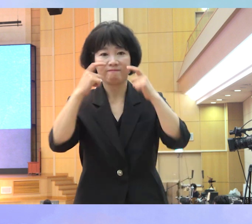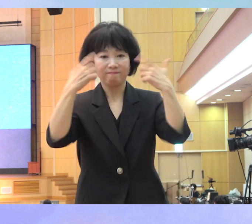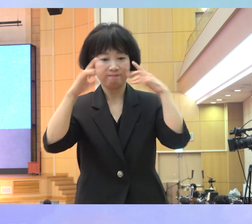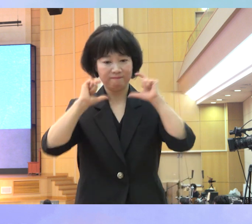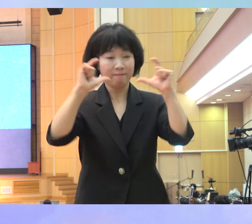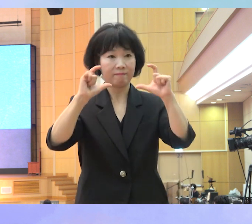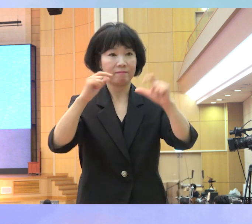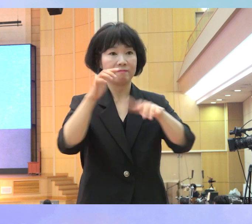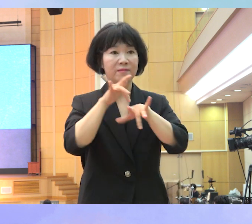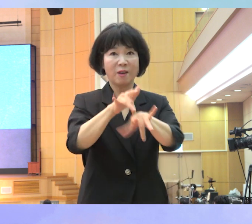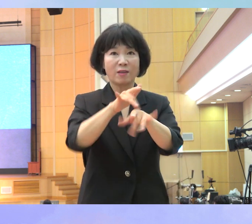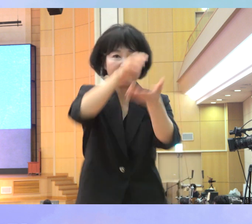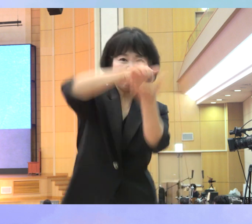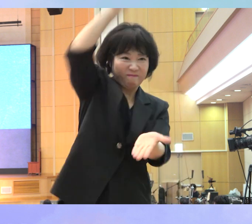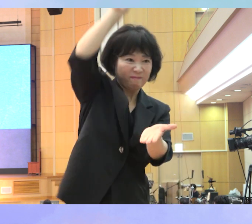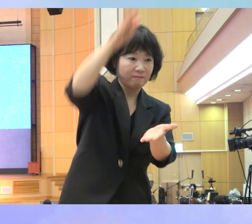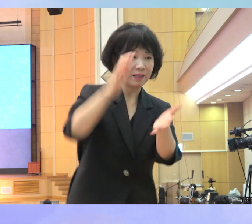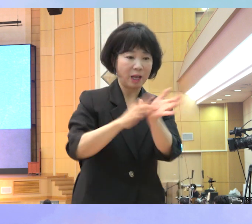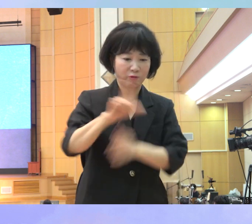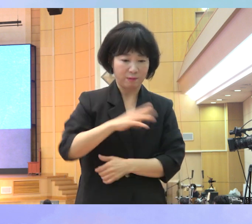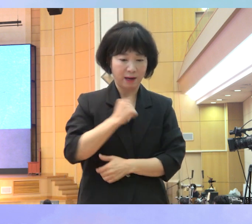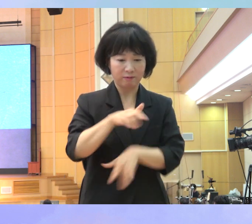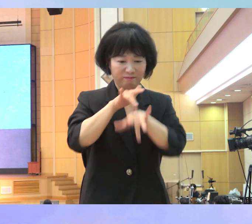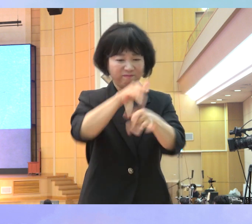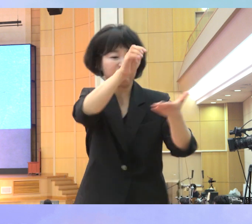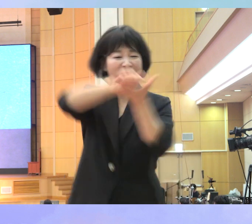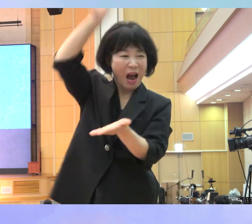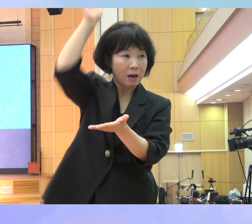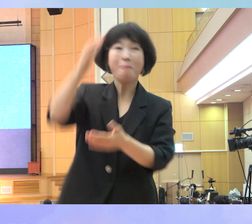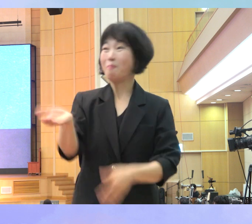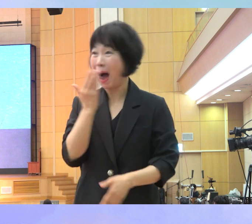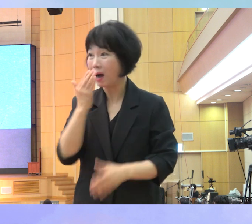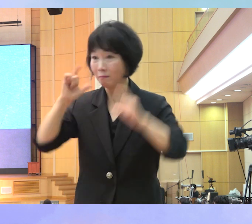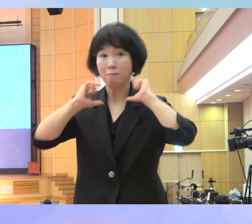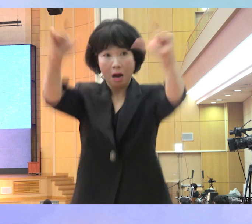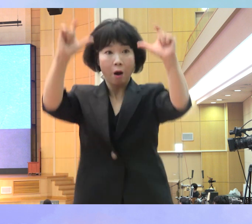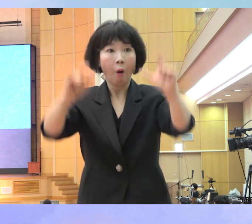성령 힘으로 무찌른다 뭐 이렇게.